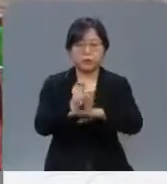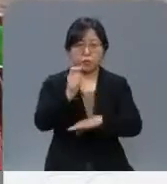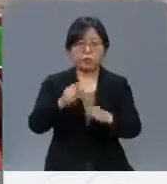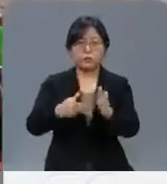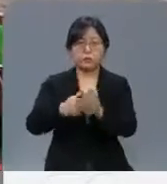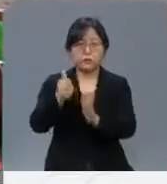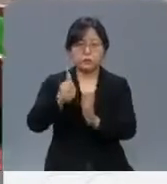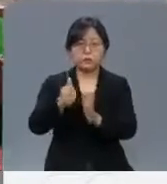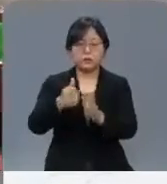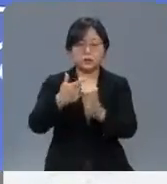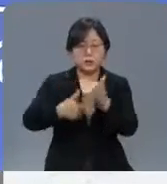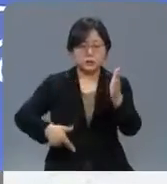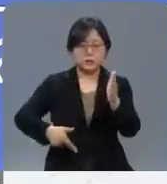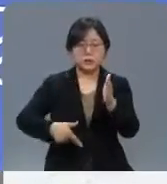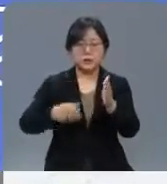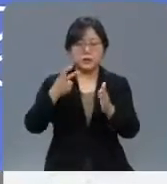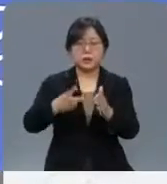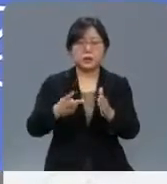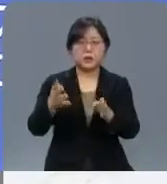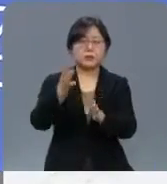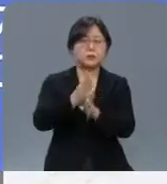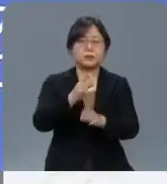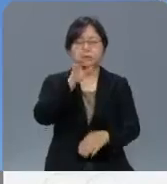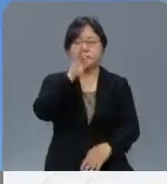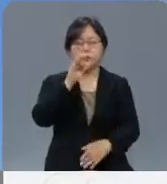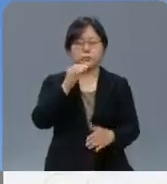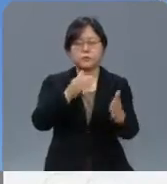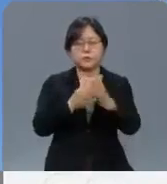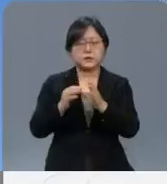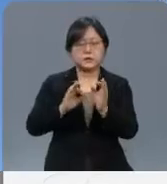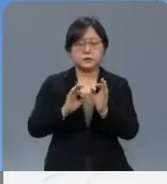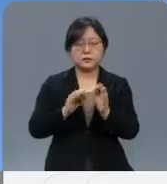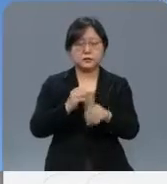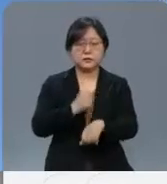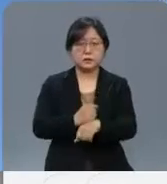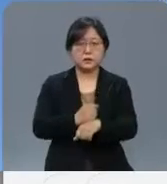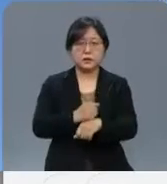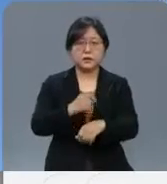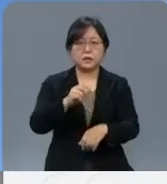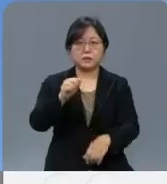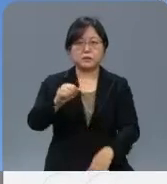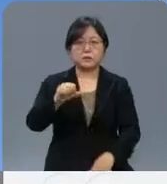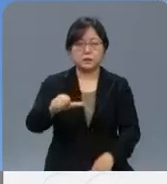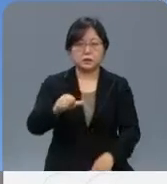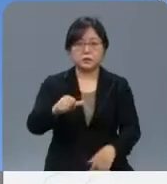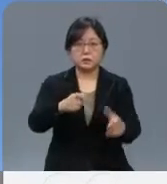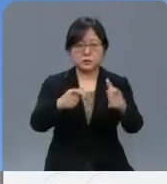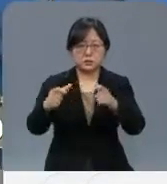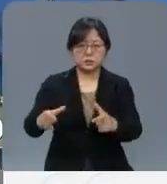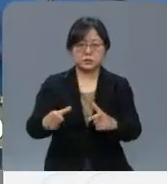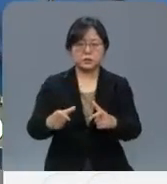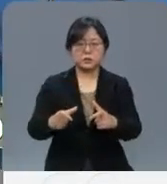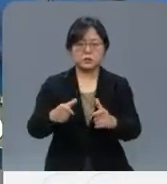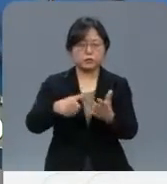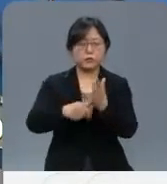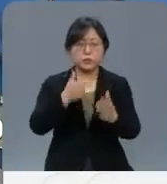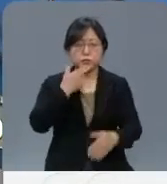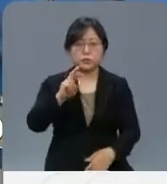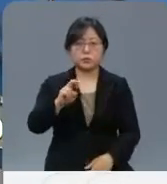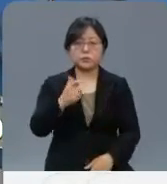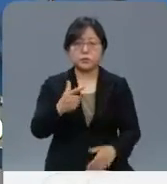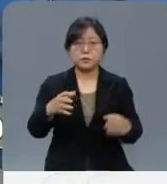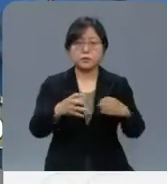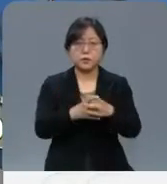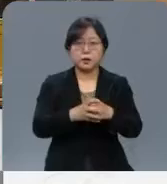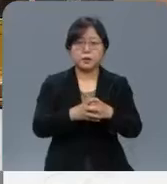장흥, 강진군수도 재선에 실패했습니다. 전남 도의회는 55명을 뽑는 지역구에서 무투표 26명을